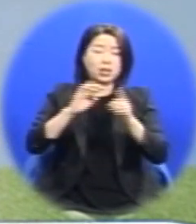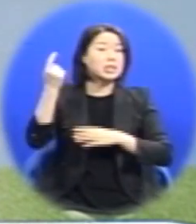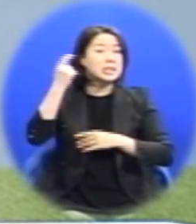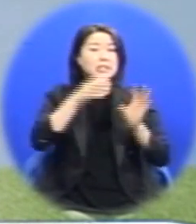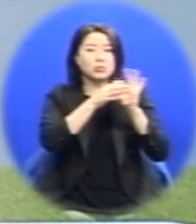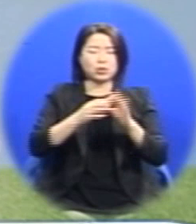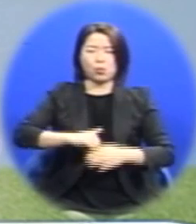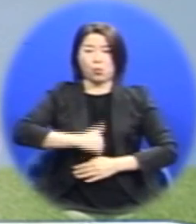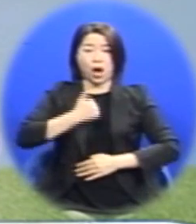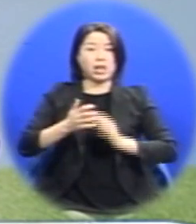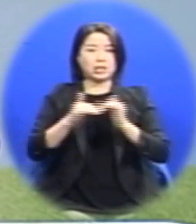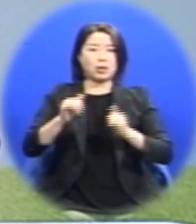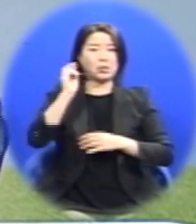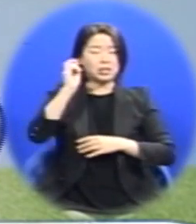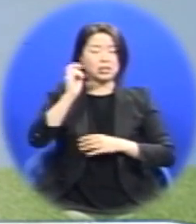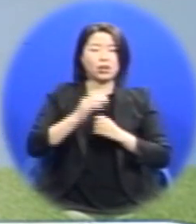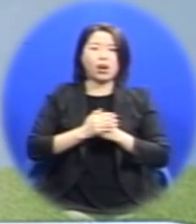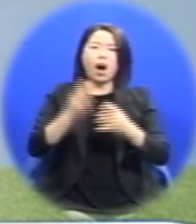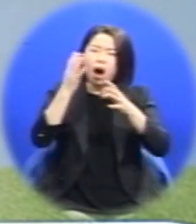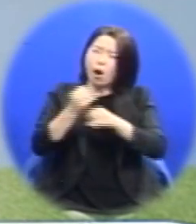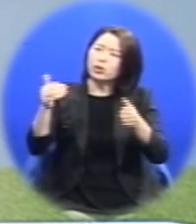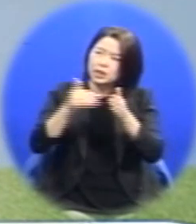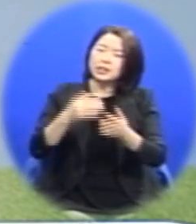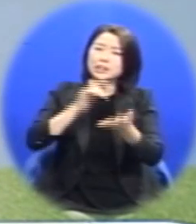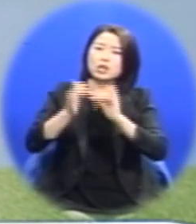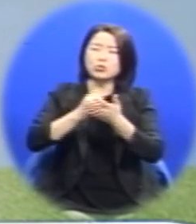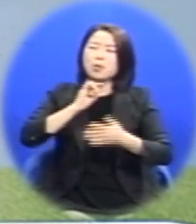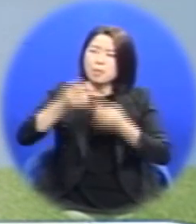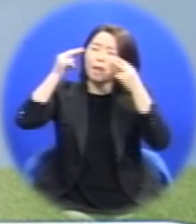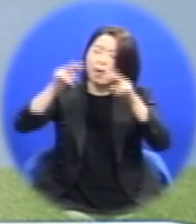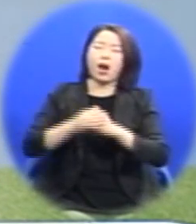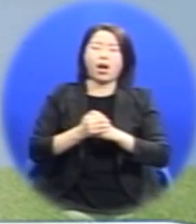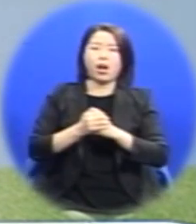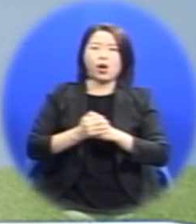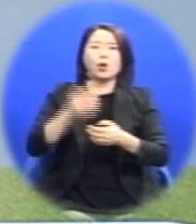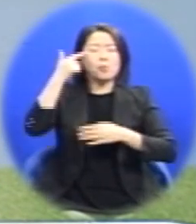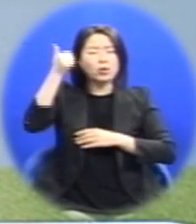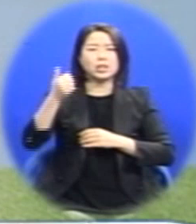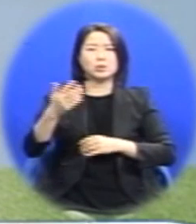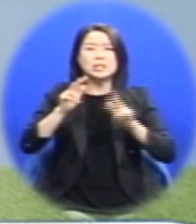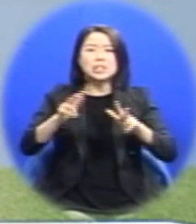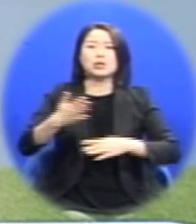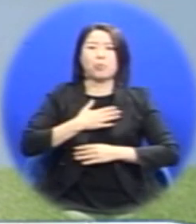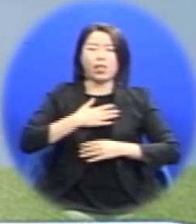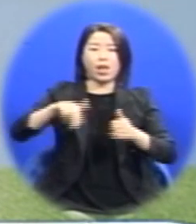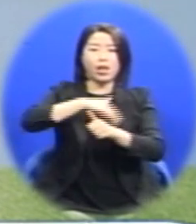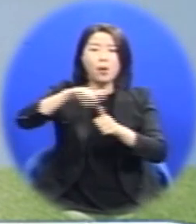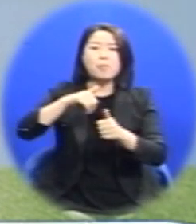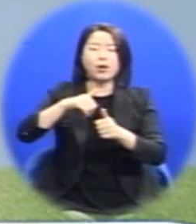들으면 화나시는 분이 있으실 거예요. 언제까지 예수님만 바라보라는 거예요? 목사님, 지금 내